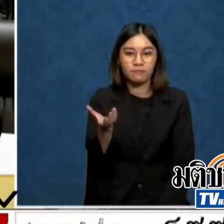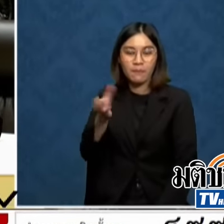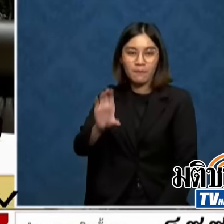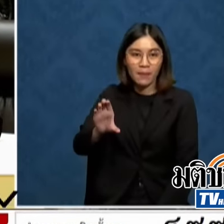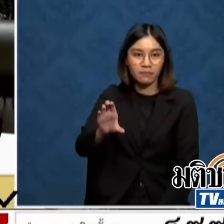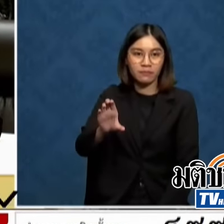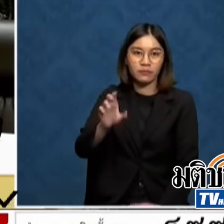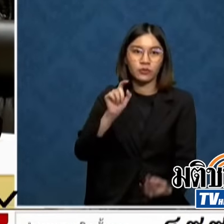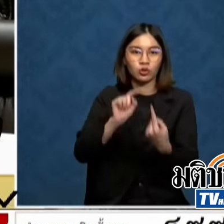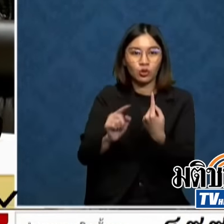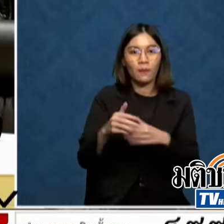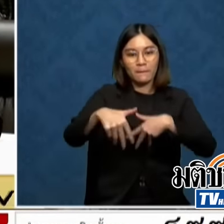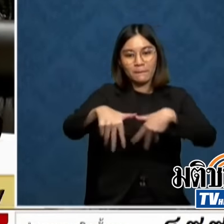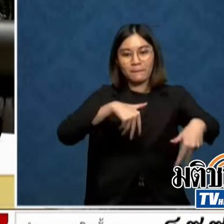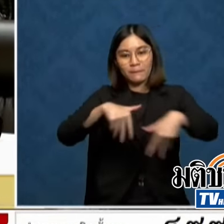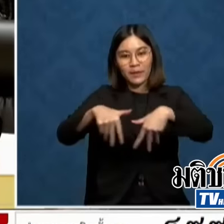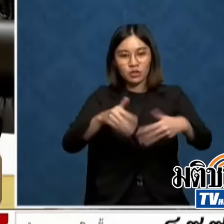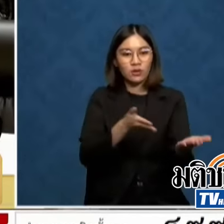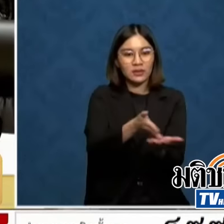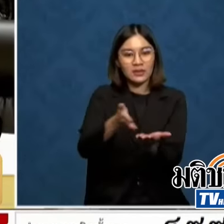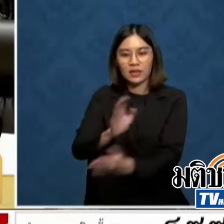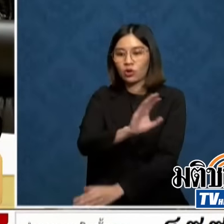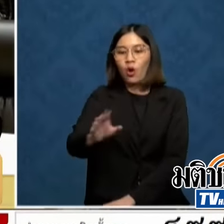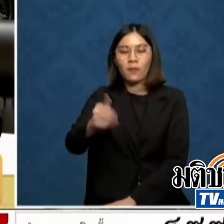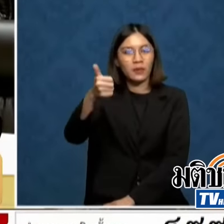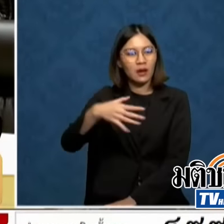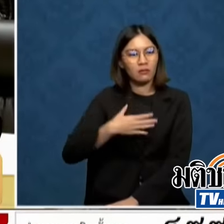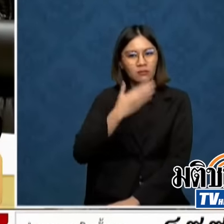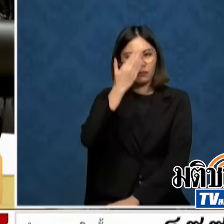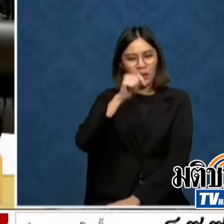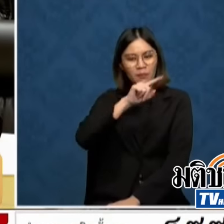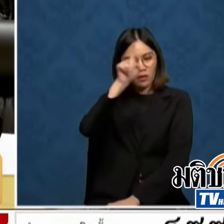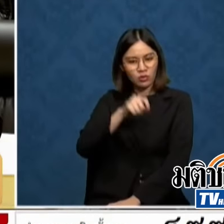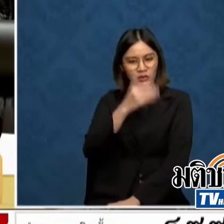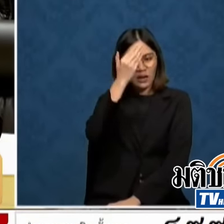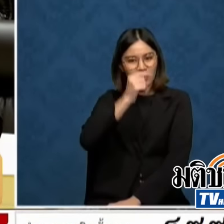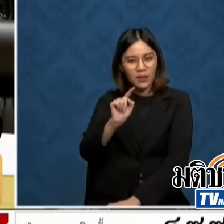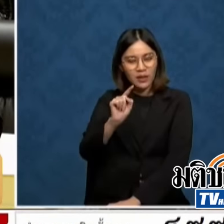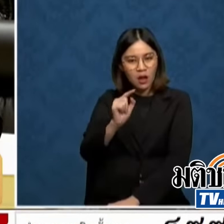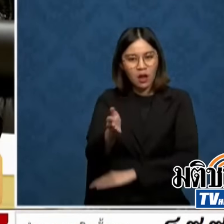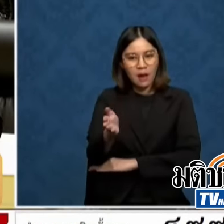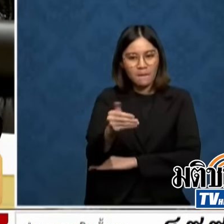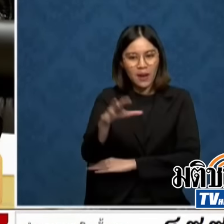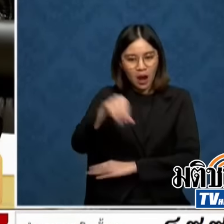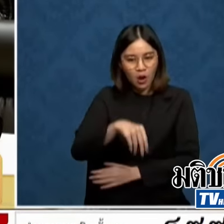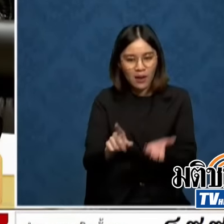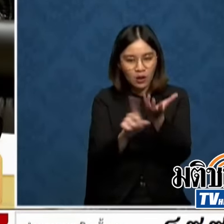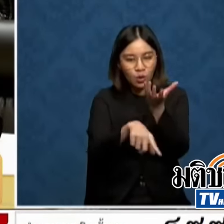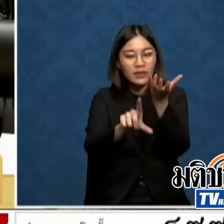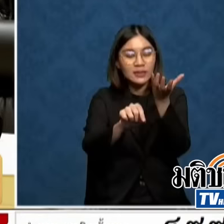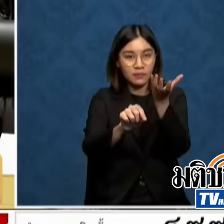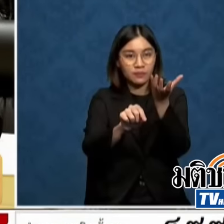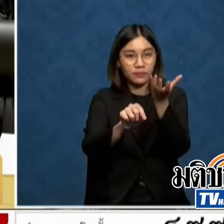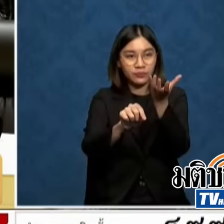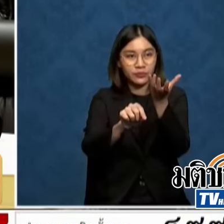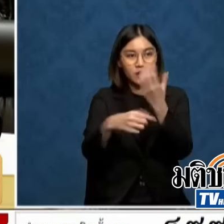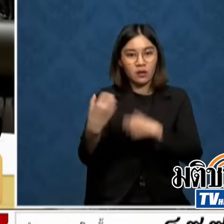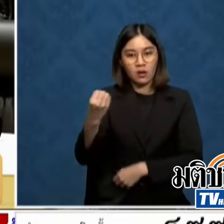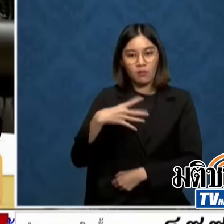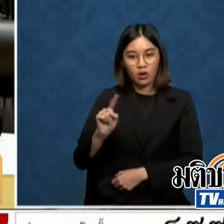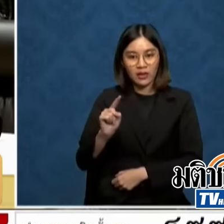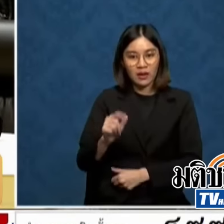อดให้กับพี่น้องประชาชนในแต่ละเขตของท่านได้ผมบอกเอ๊ะเพราะอะไรและผมนำปลามา20โลเขาก็บอ